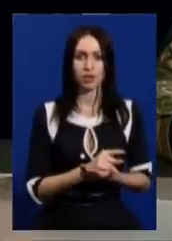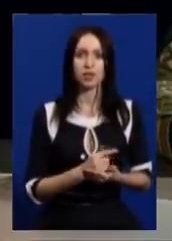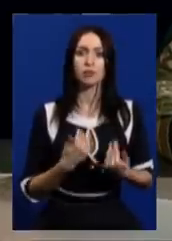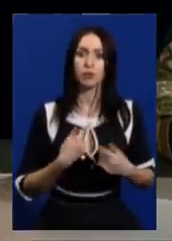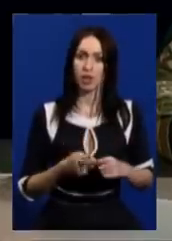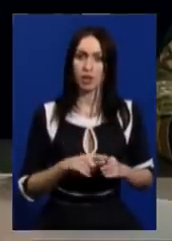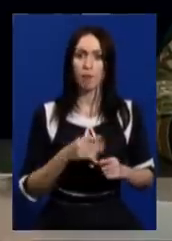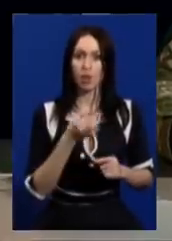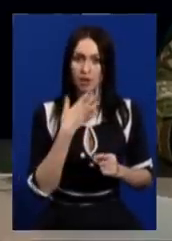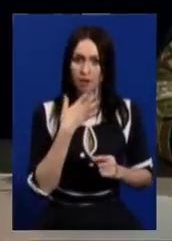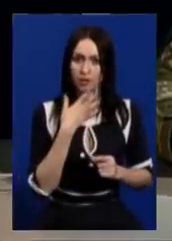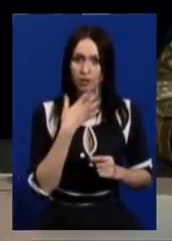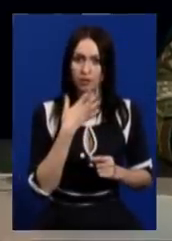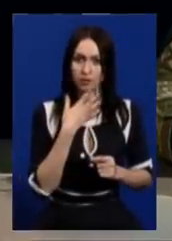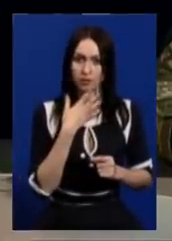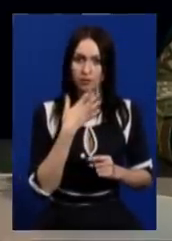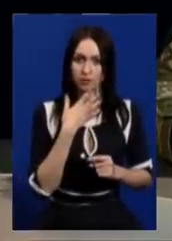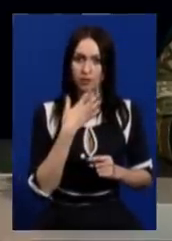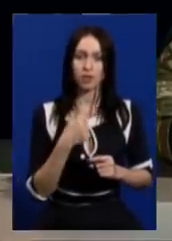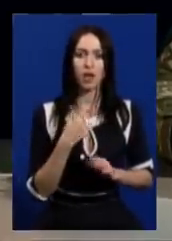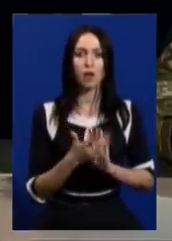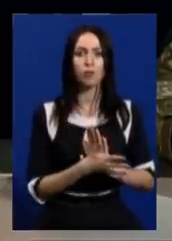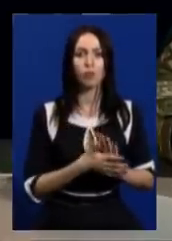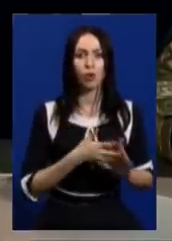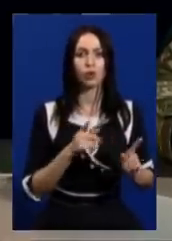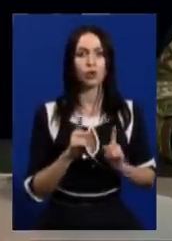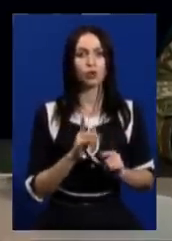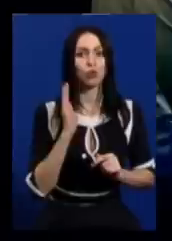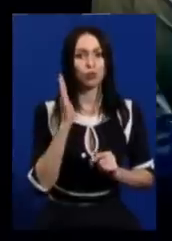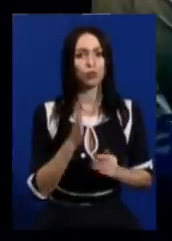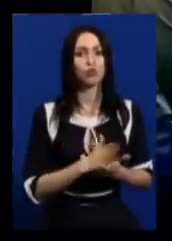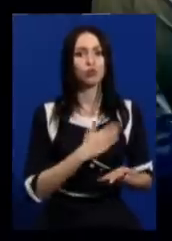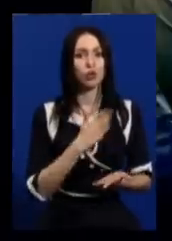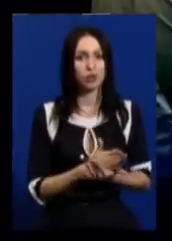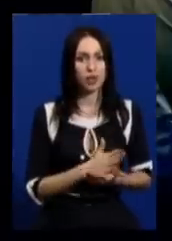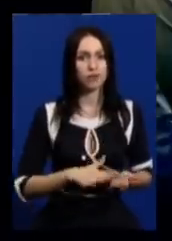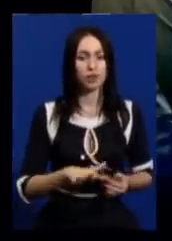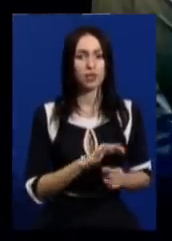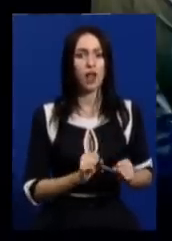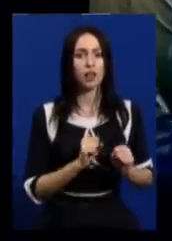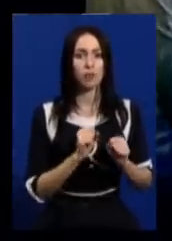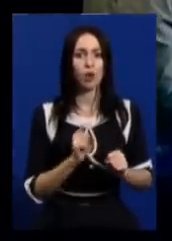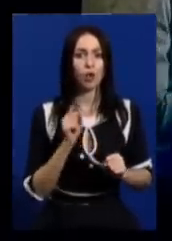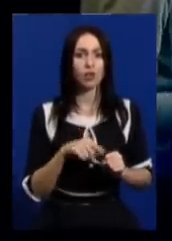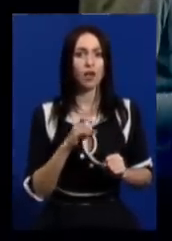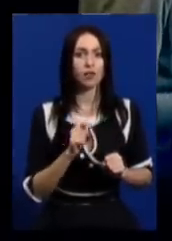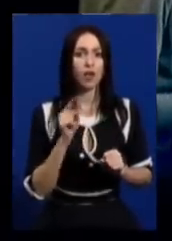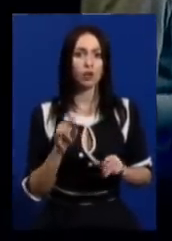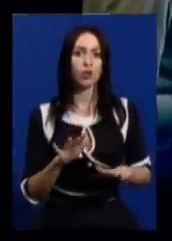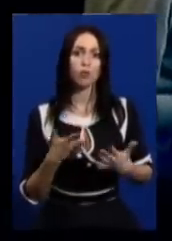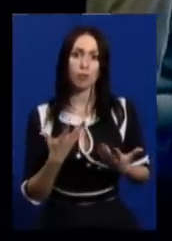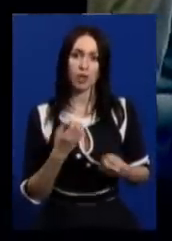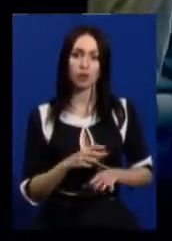это понравилось. Я понял, что будущее есть в территориальной обороне, хотя на тот момент еще не